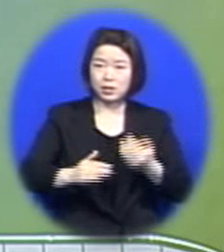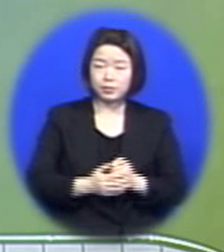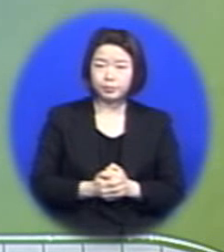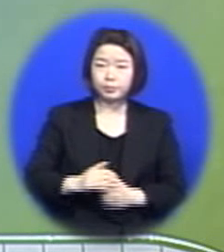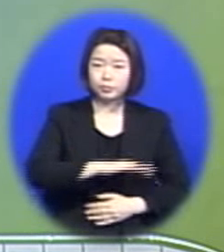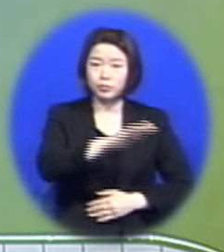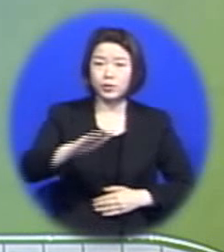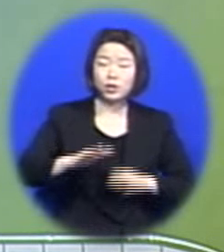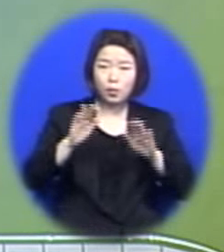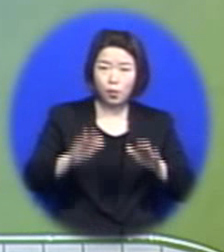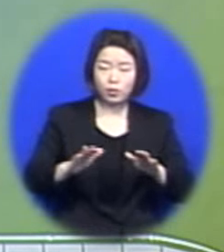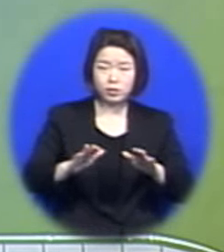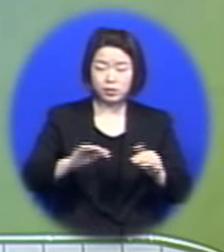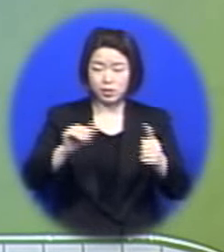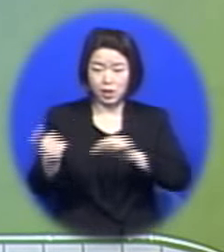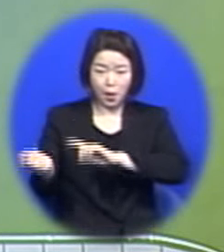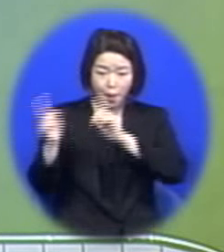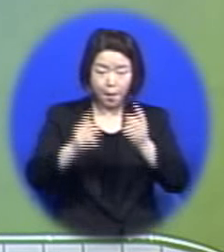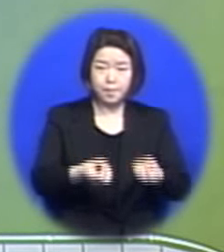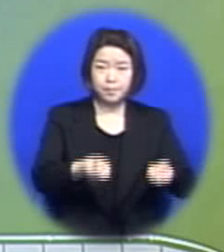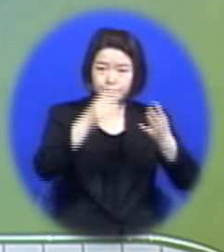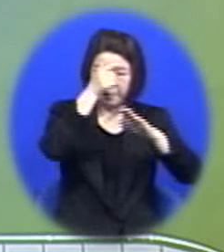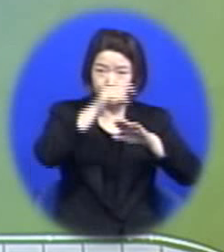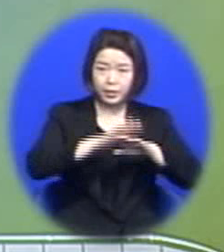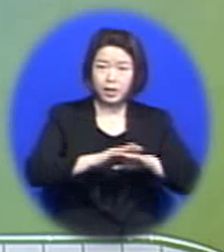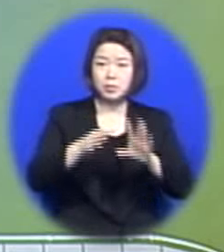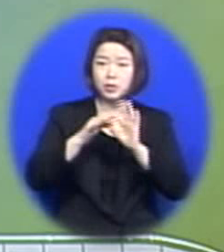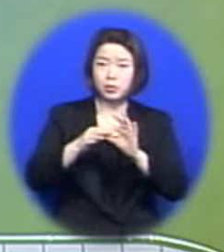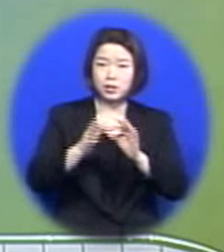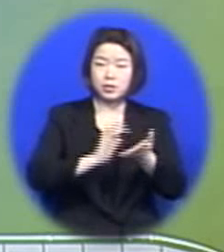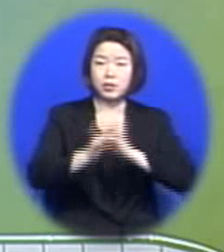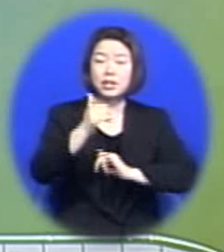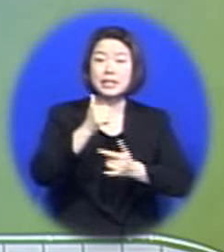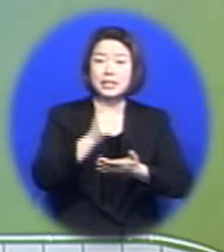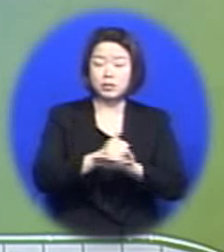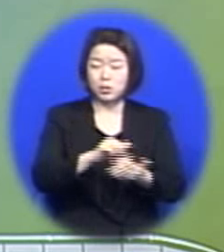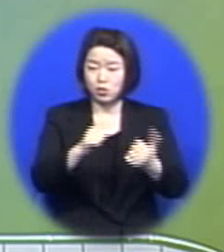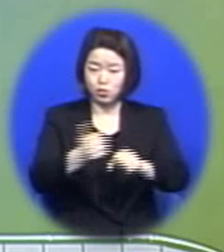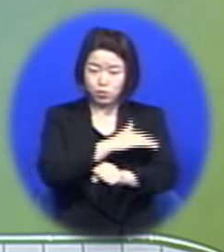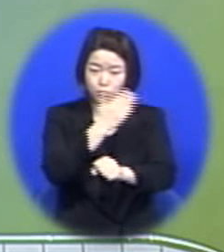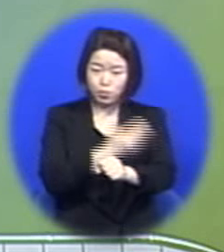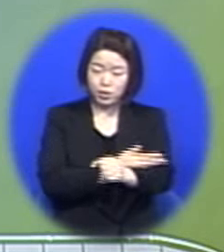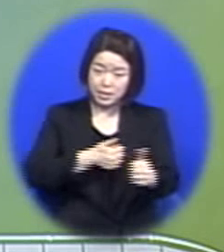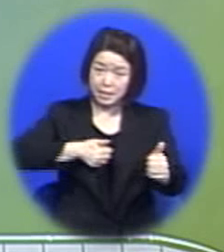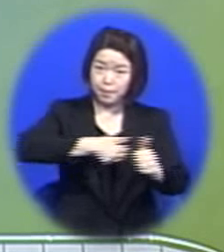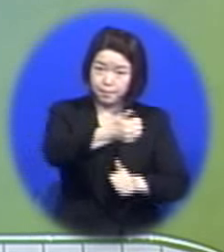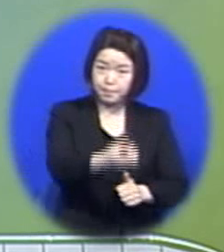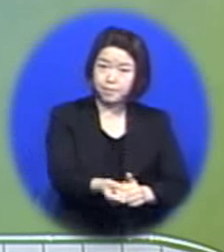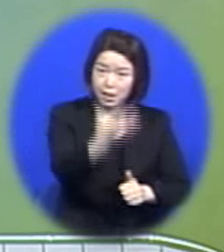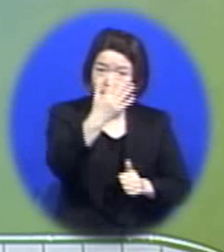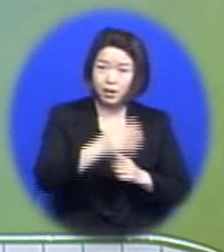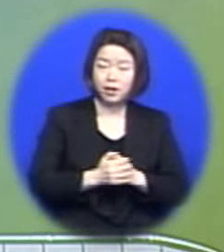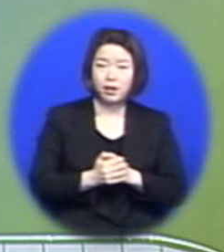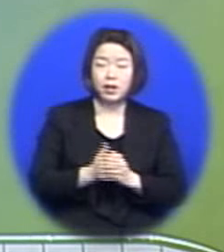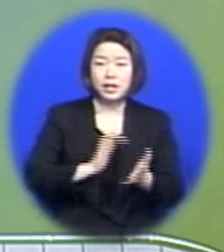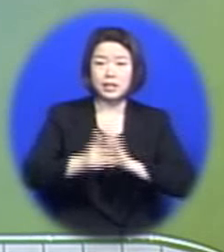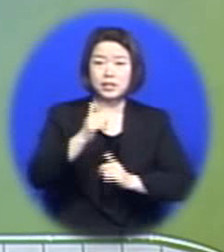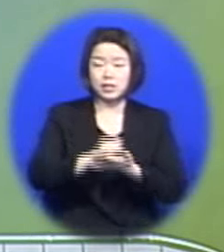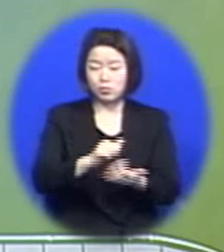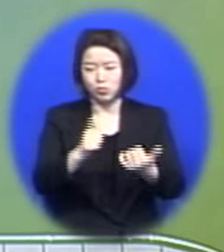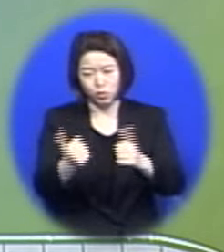우리는 오늘 부활절 예배를 통해서 예수님이 죽음의 권세를 이기셨대, 예수님이 죽었다가